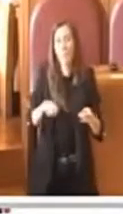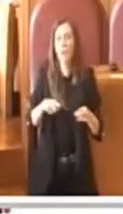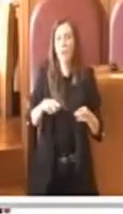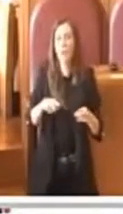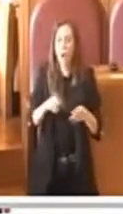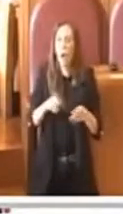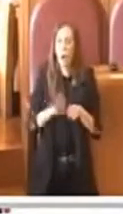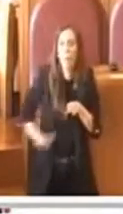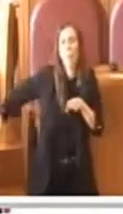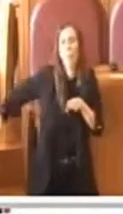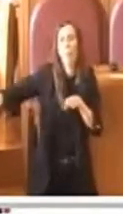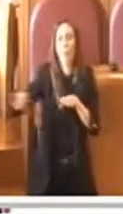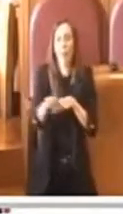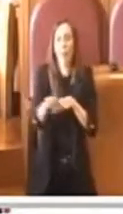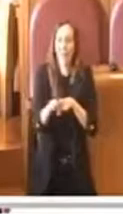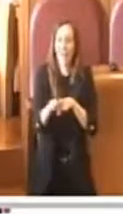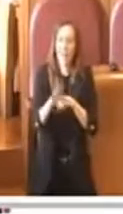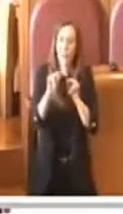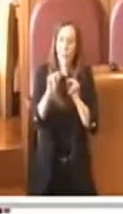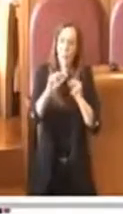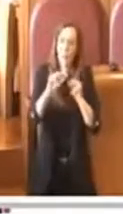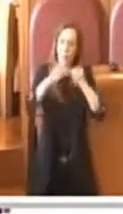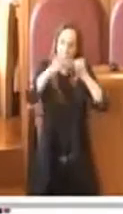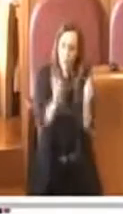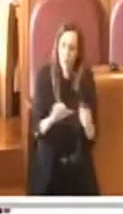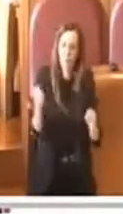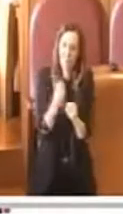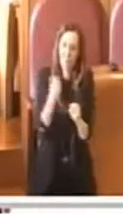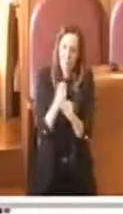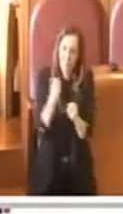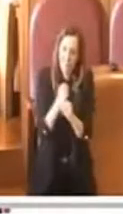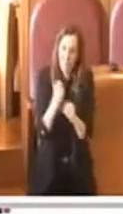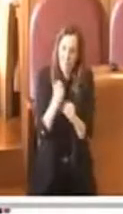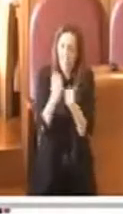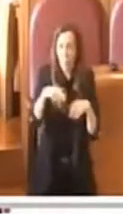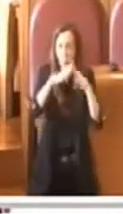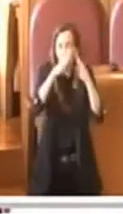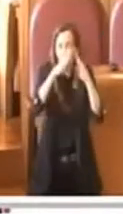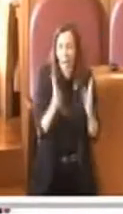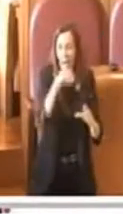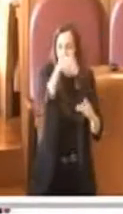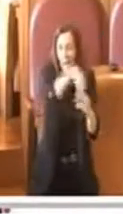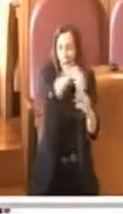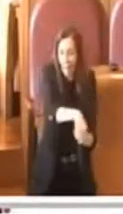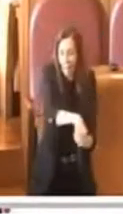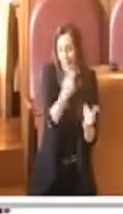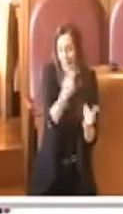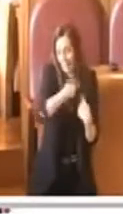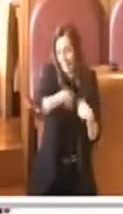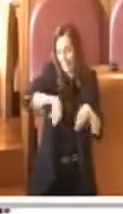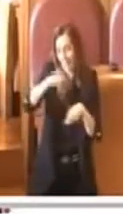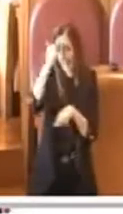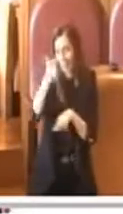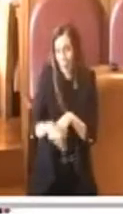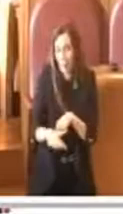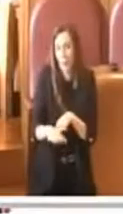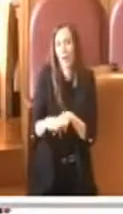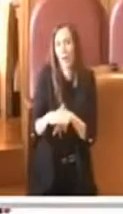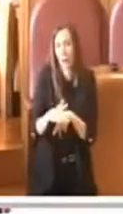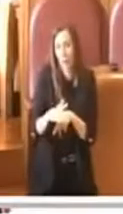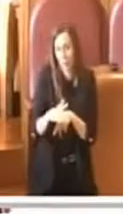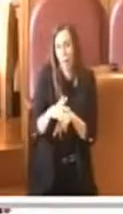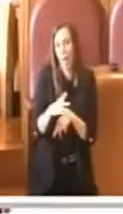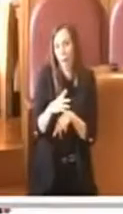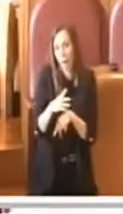il lavoro, per una nuova concezione di lavoro anche presso il proprio domicilio, perché sappiamo che ha facilitato anche